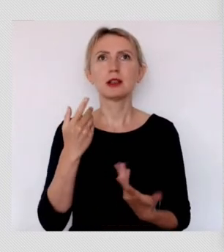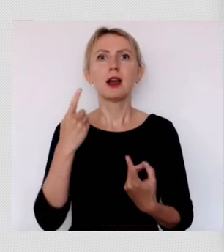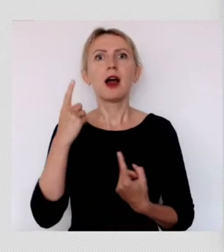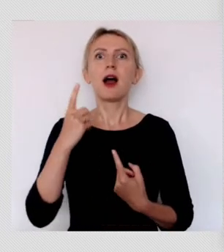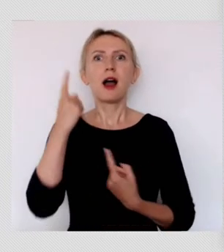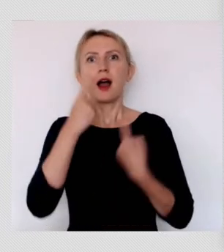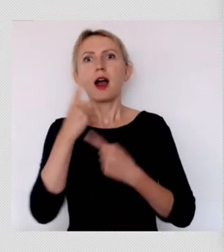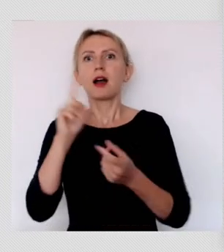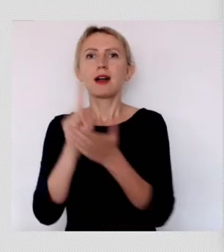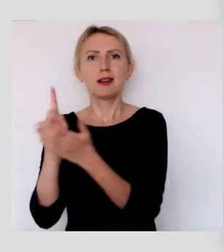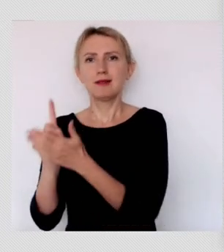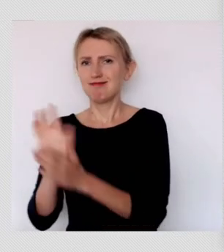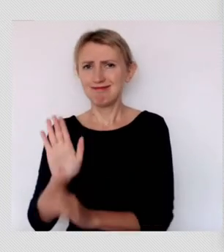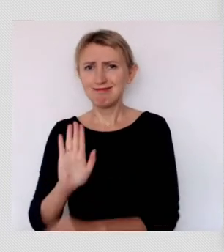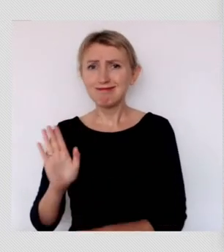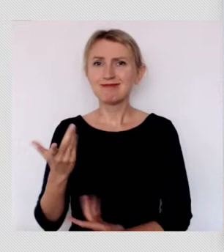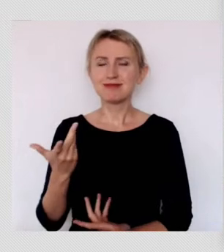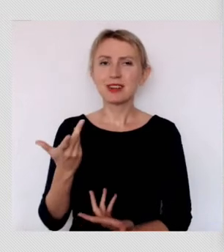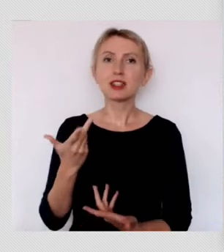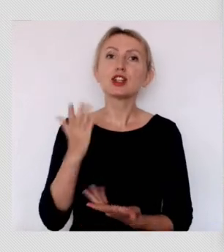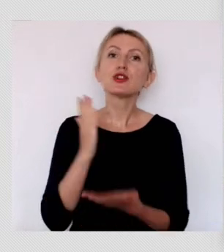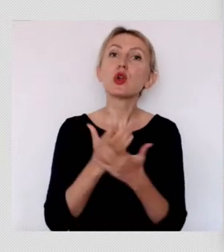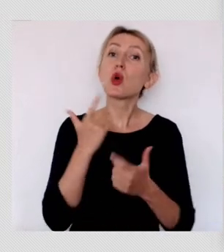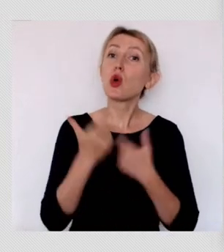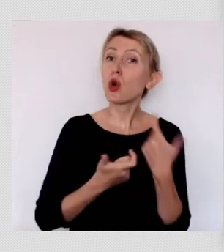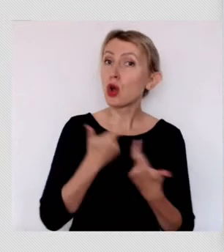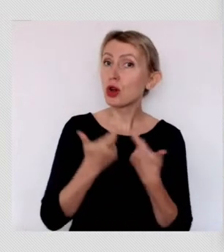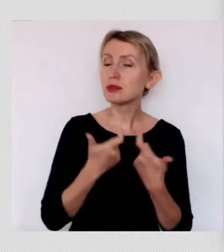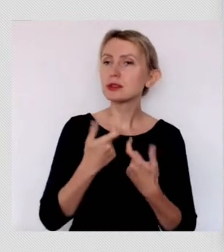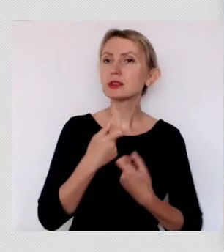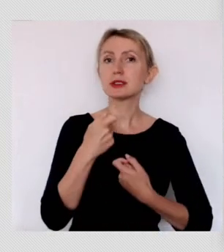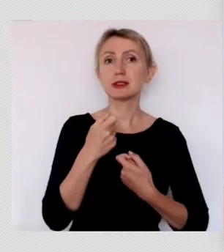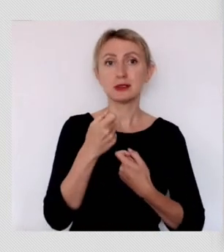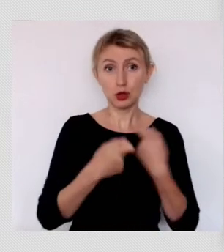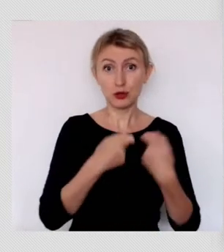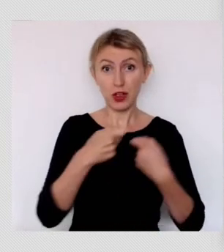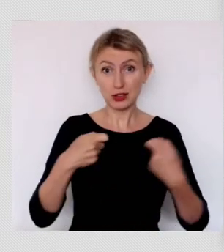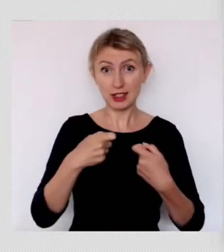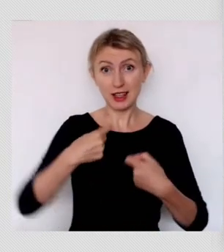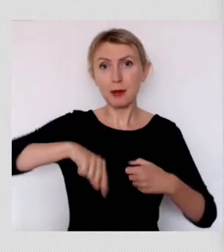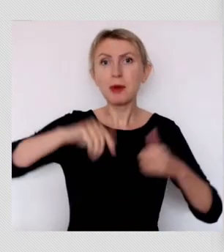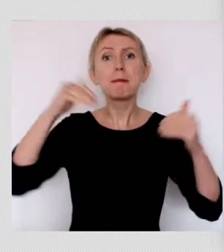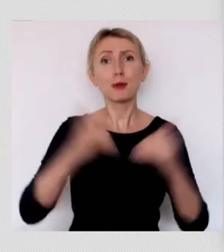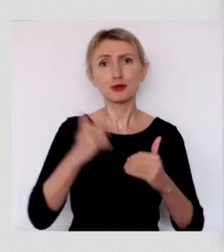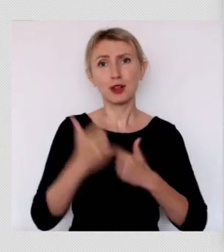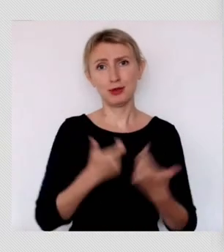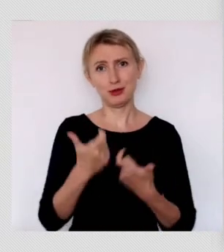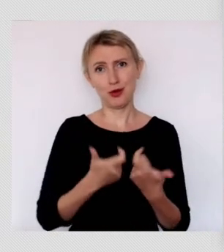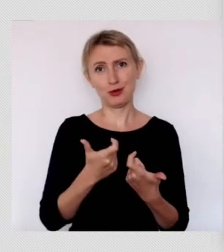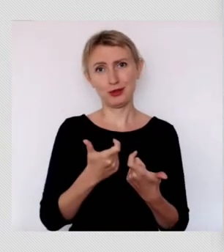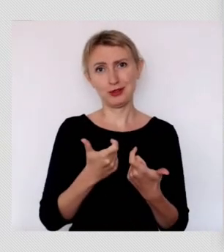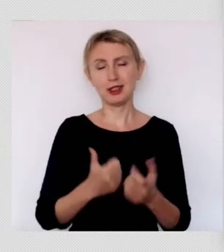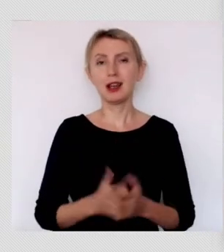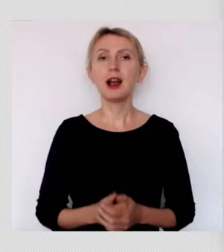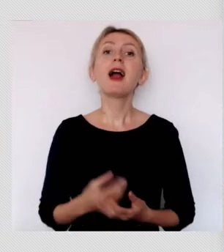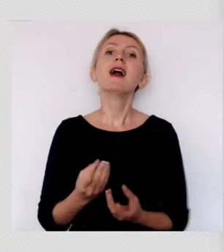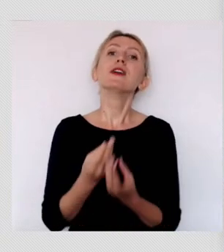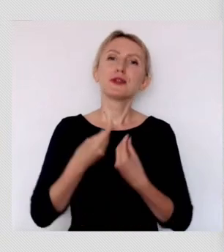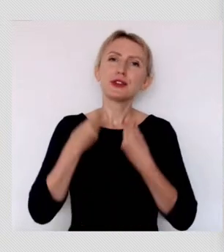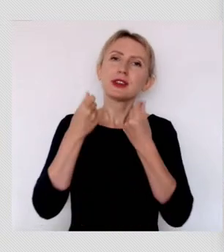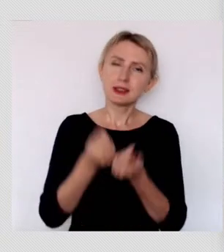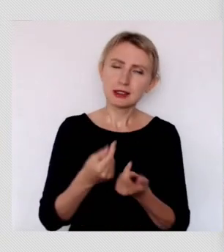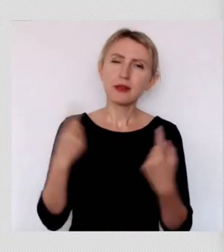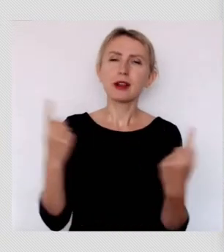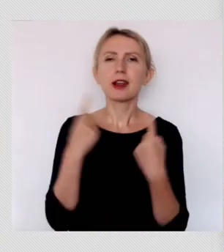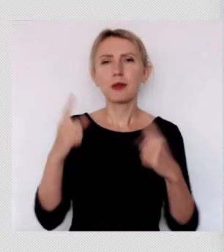a wiązać rozwiązania tylko z realiami, z którymi mamy do czynienia. Oczywiście finansowanie kampanii